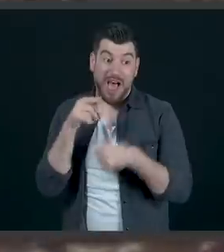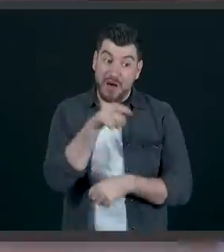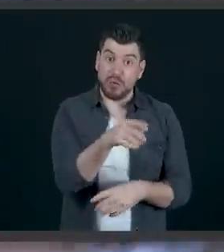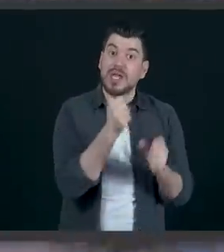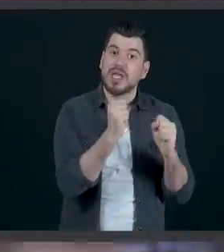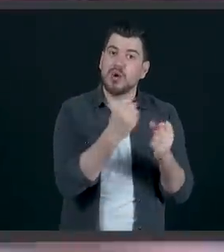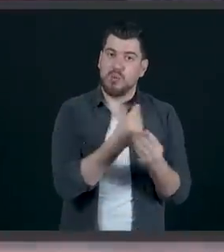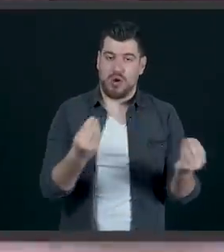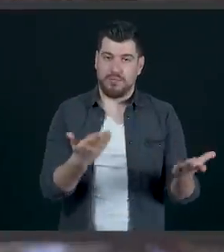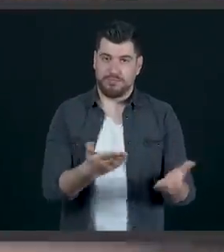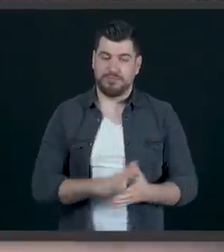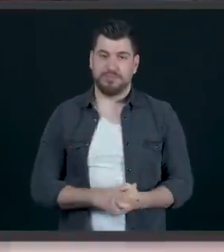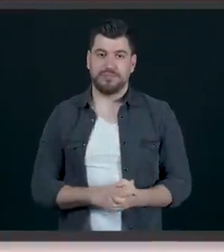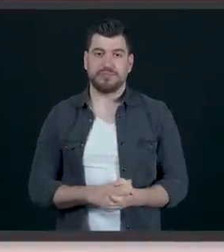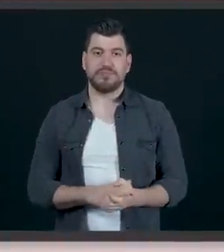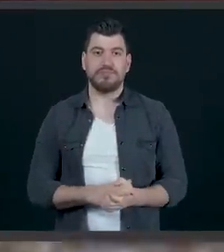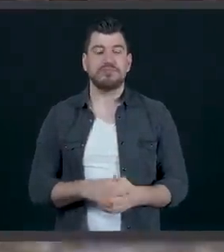Λοιπόν, τυλίγουμε.